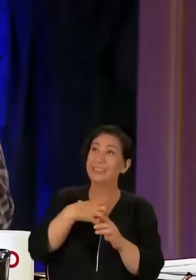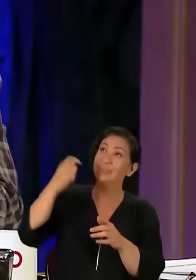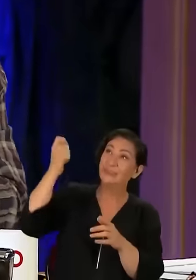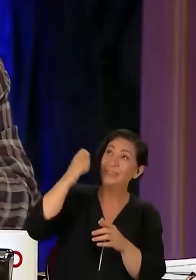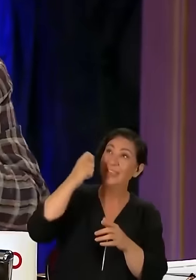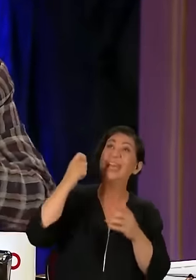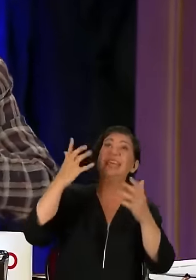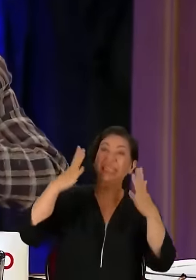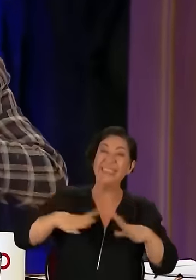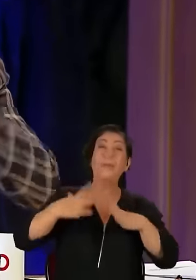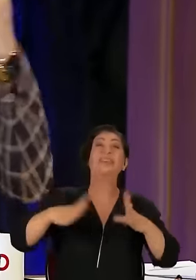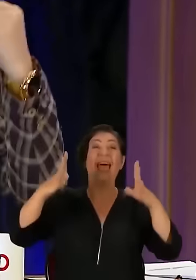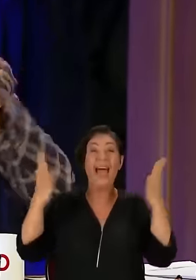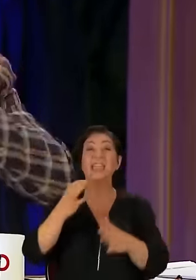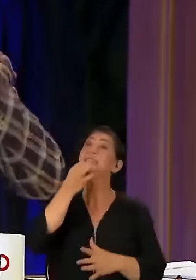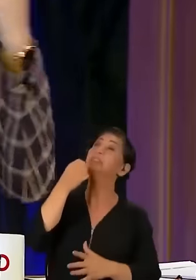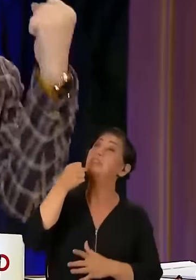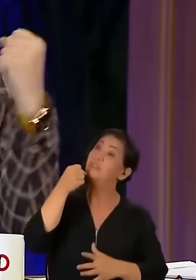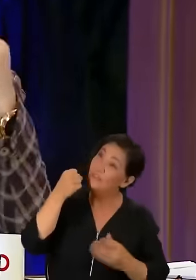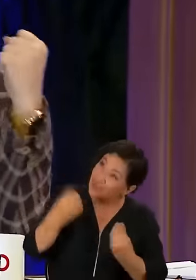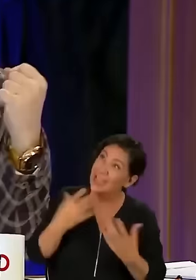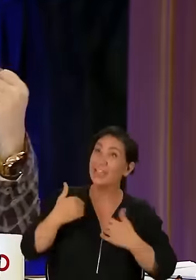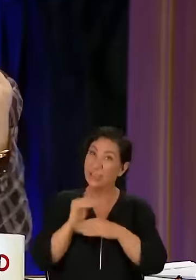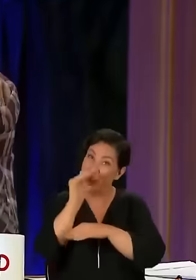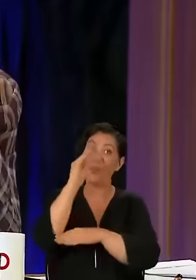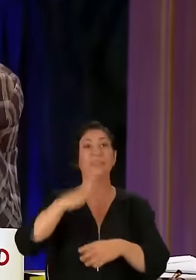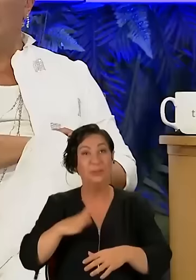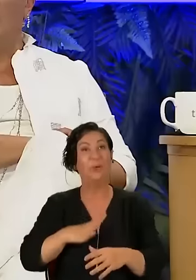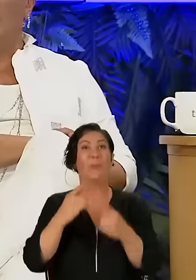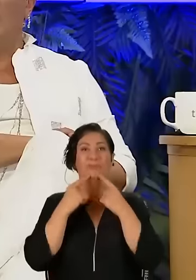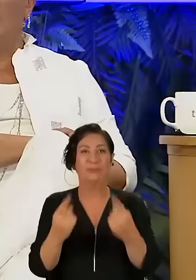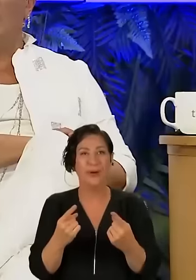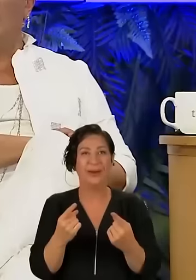çakmak istemesine rağmen izin ver yaşayayım diyor. Yani bu...